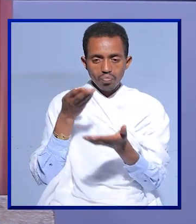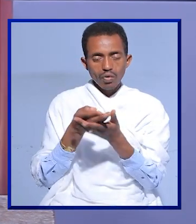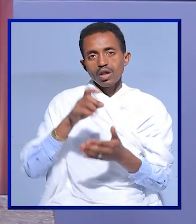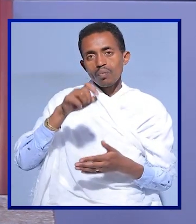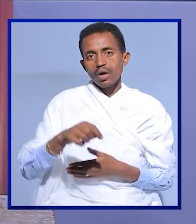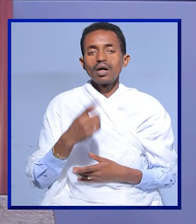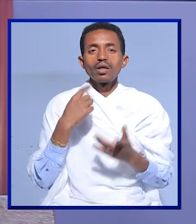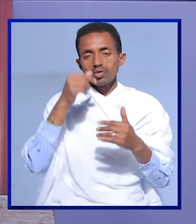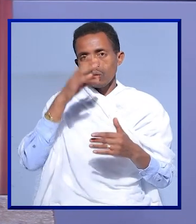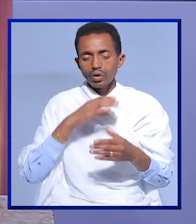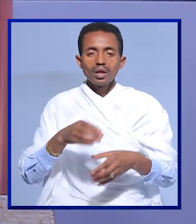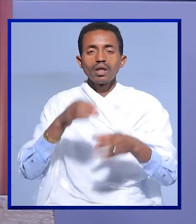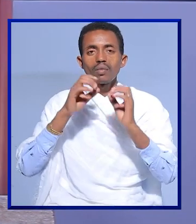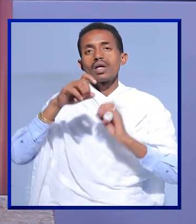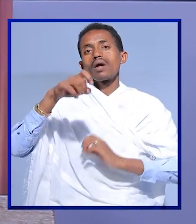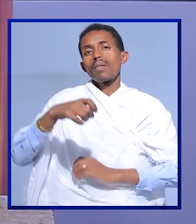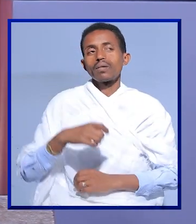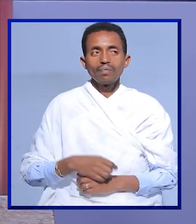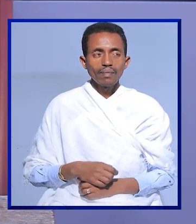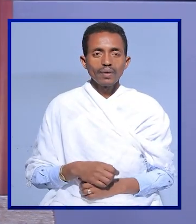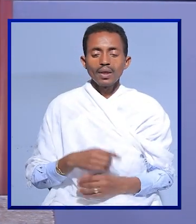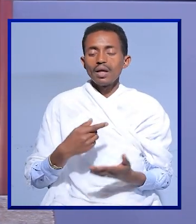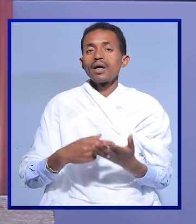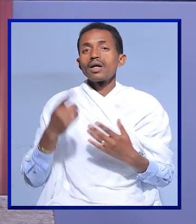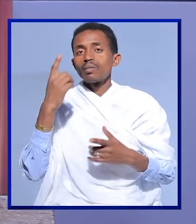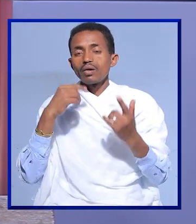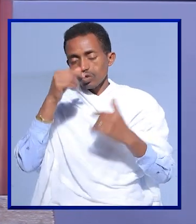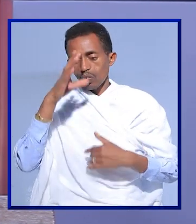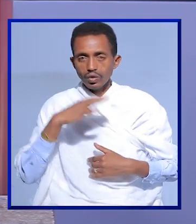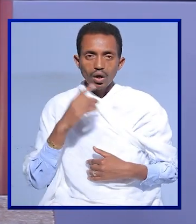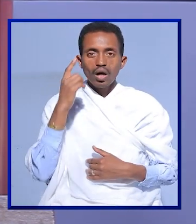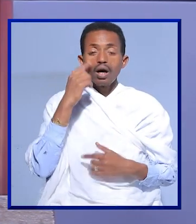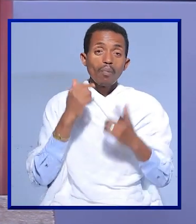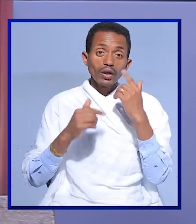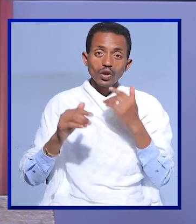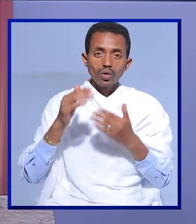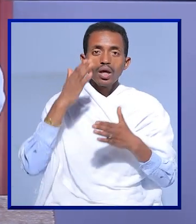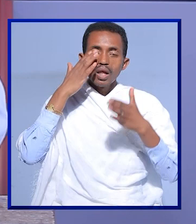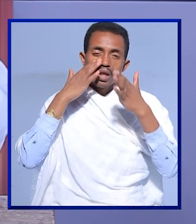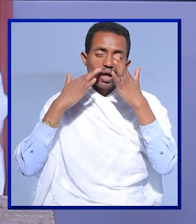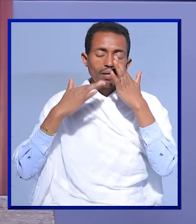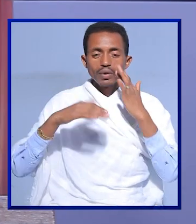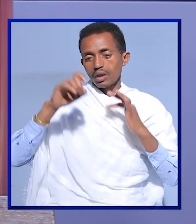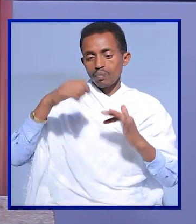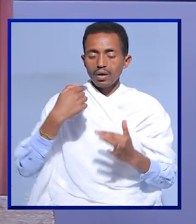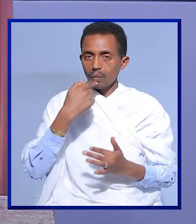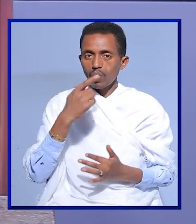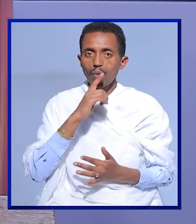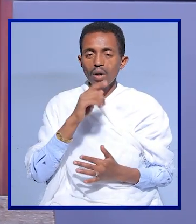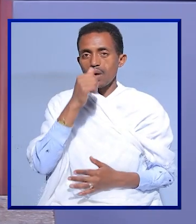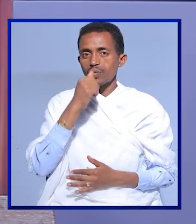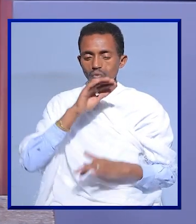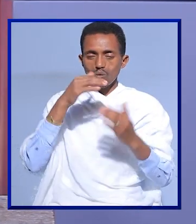ይገባል። የተጠሟሉን እናነሳቸው ይገባል። የሚያለቅሱአሉን ማቸውን እናብስላቸው ይገባል ብሎ